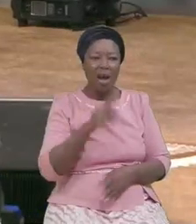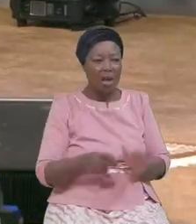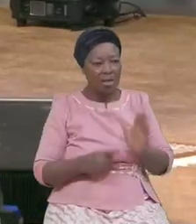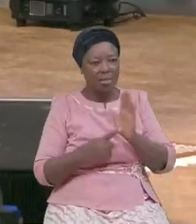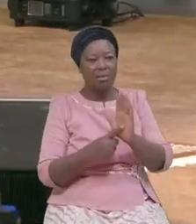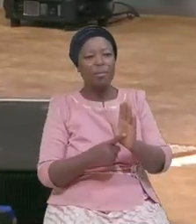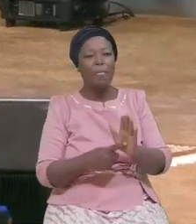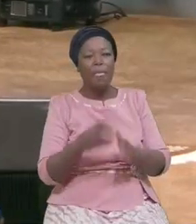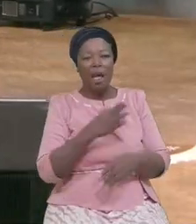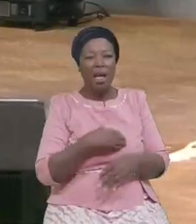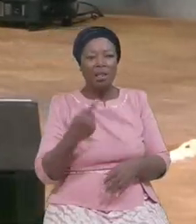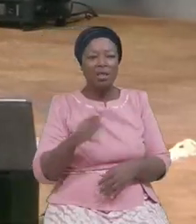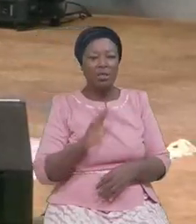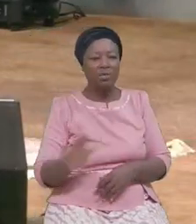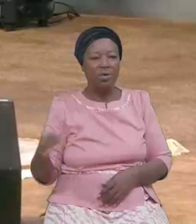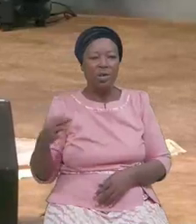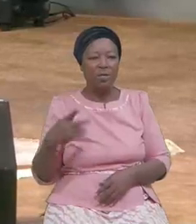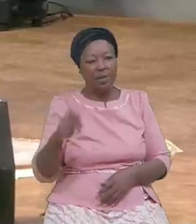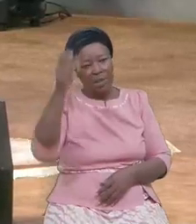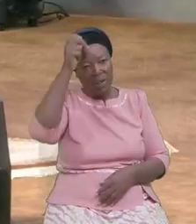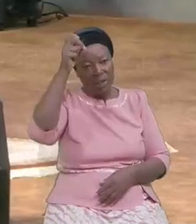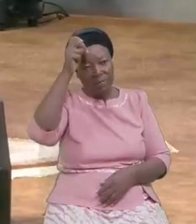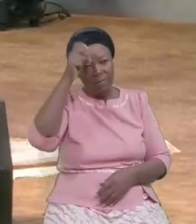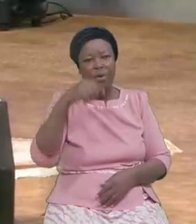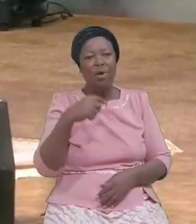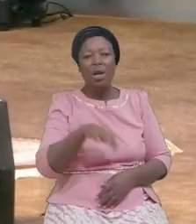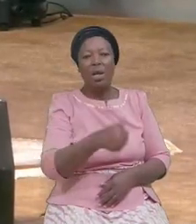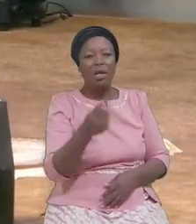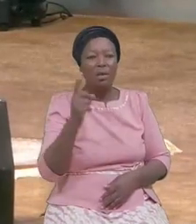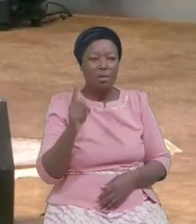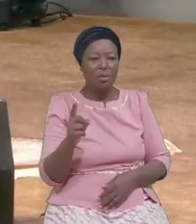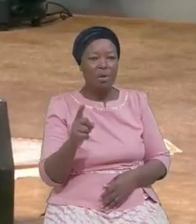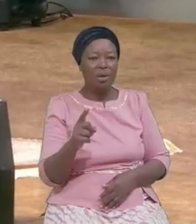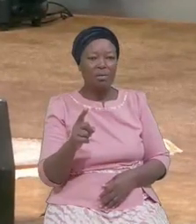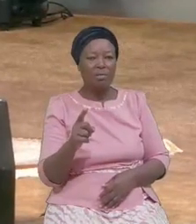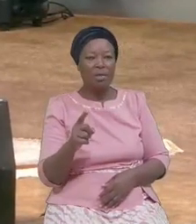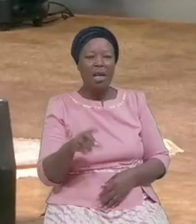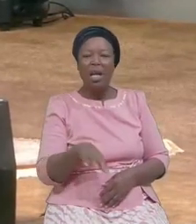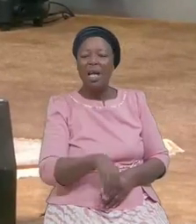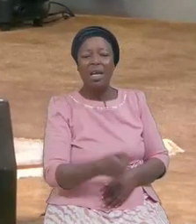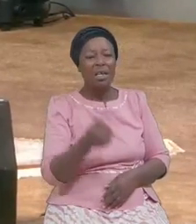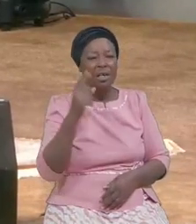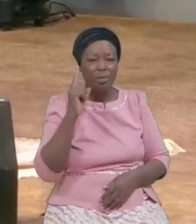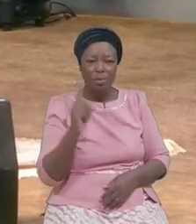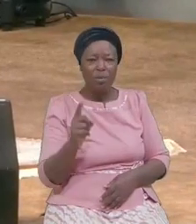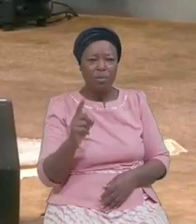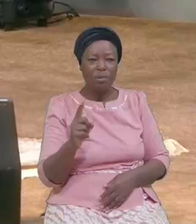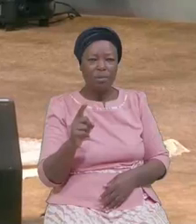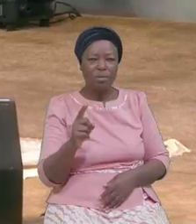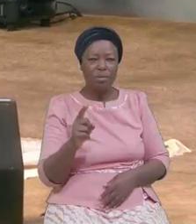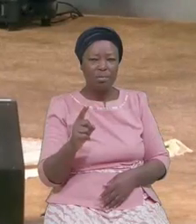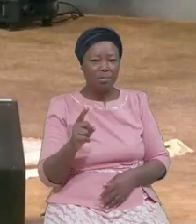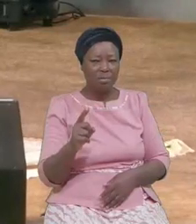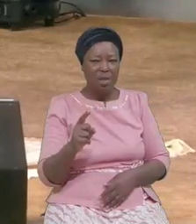les enfants du diable. Quiconque ne pratique pas la justice, quiconque, quel que soit le titre